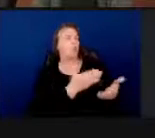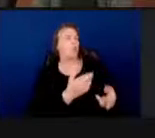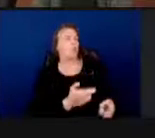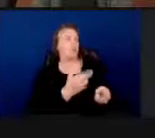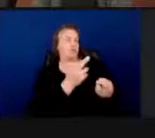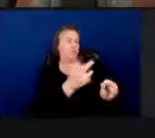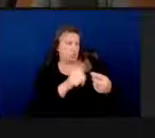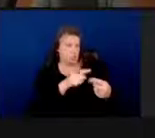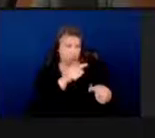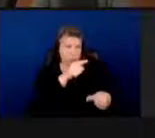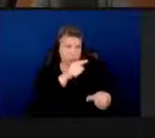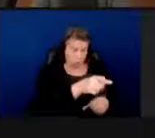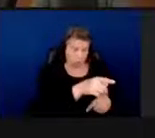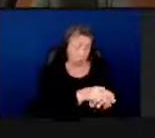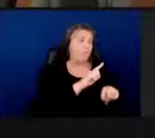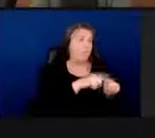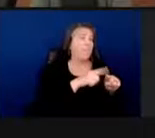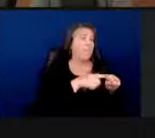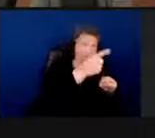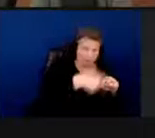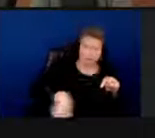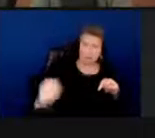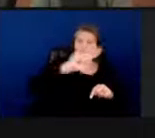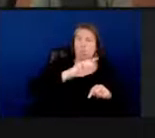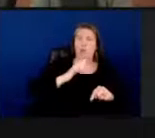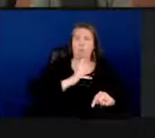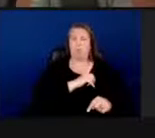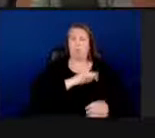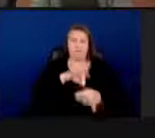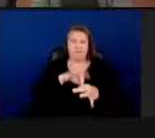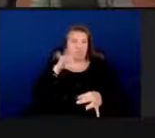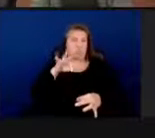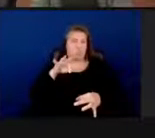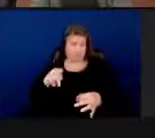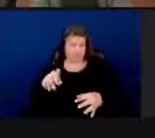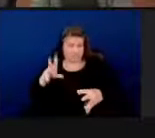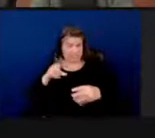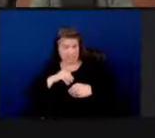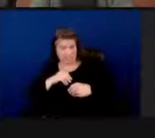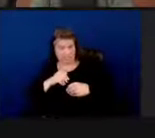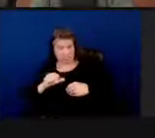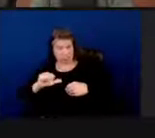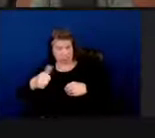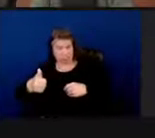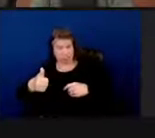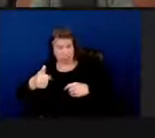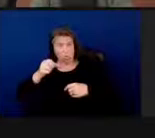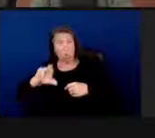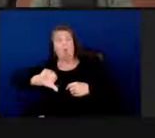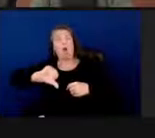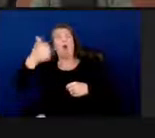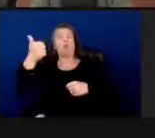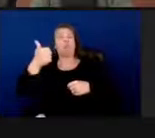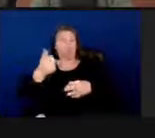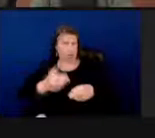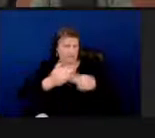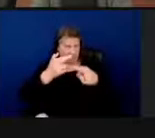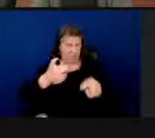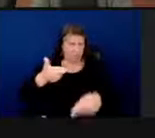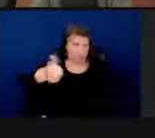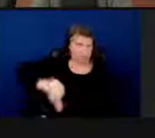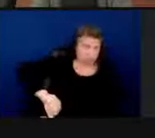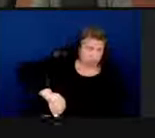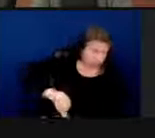الشيء الذي نقوم به هو طبعا نقوم بتقديم هذه التوصيات